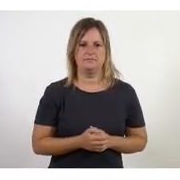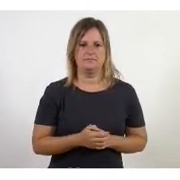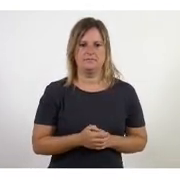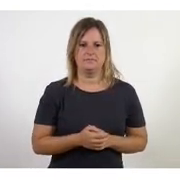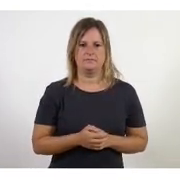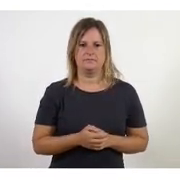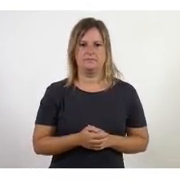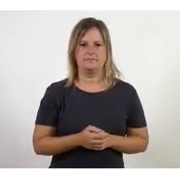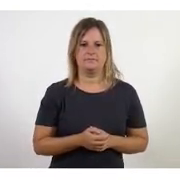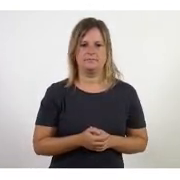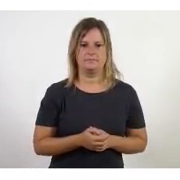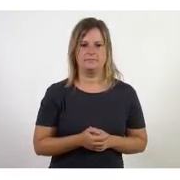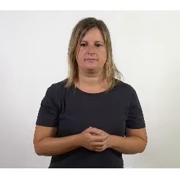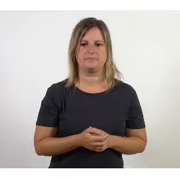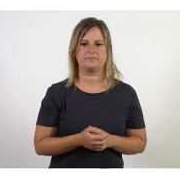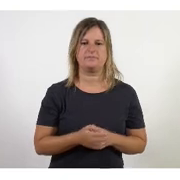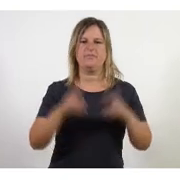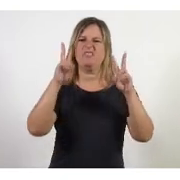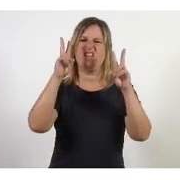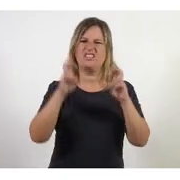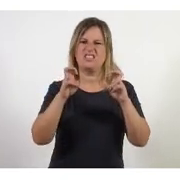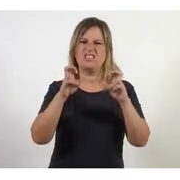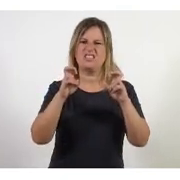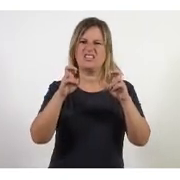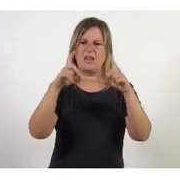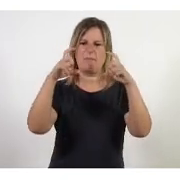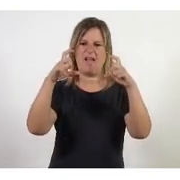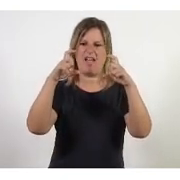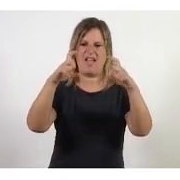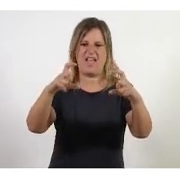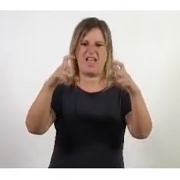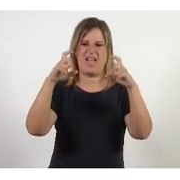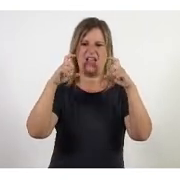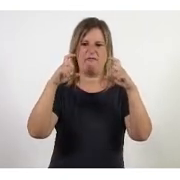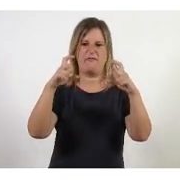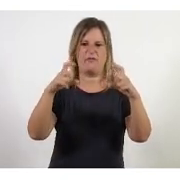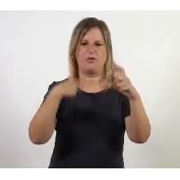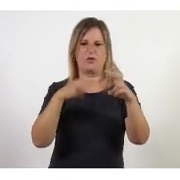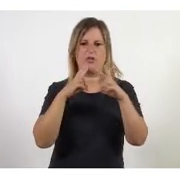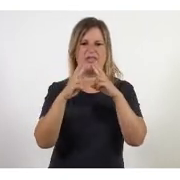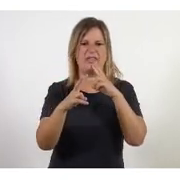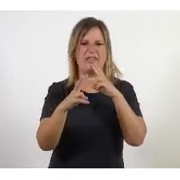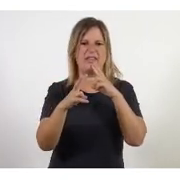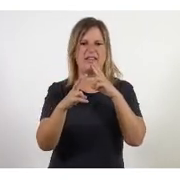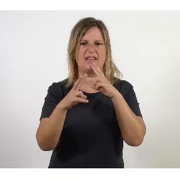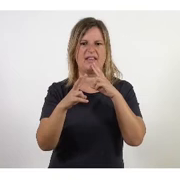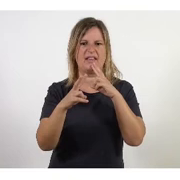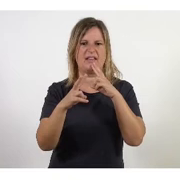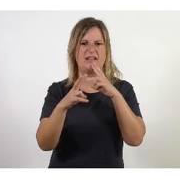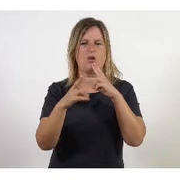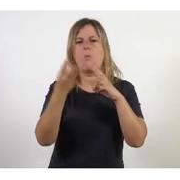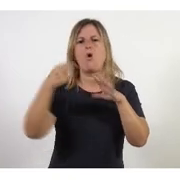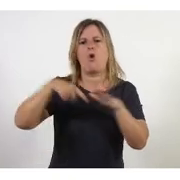En quant als enquadraments, això, és a dir, no ens aturarem gaire, només fer-vos veure i